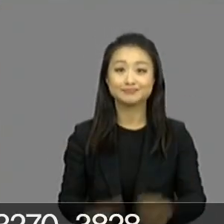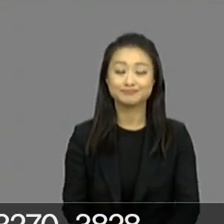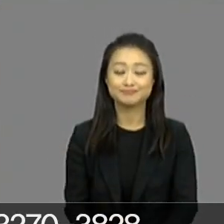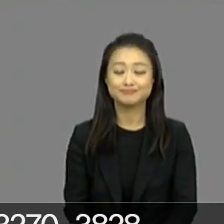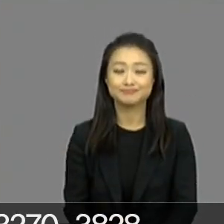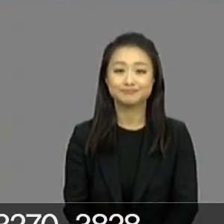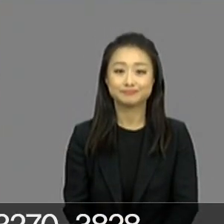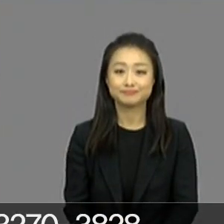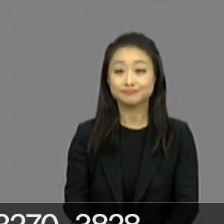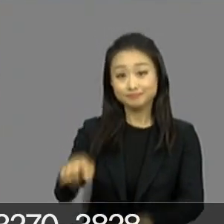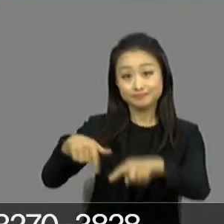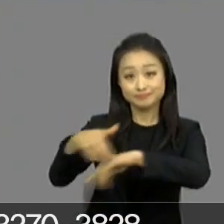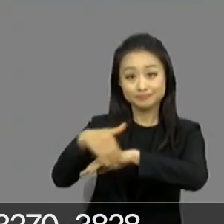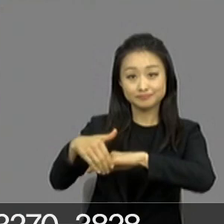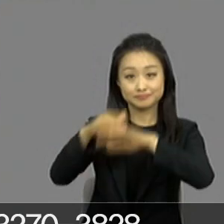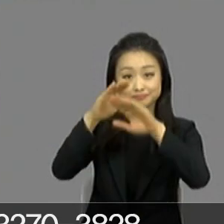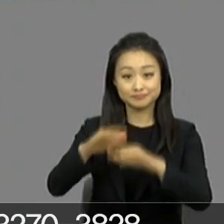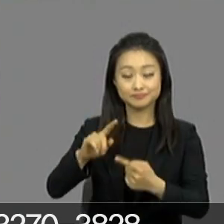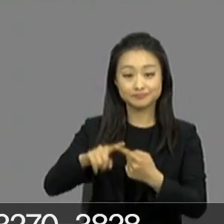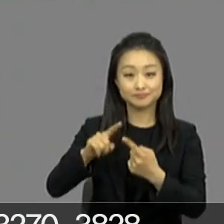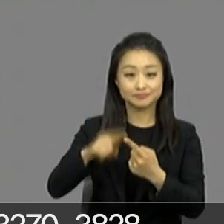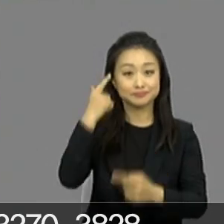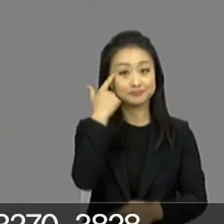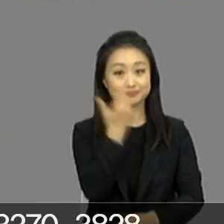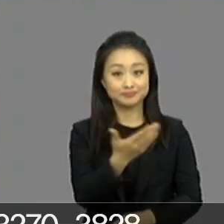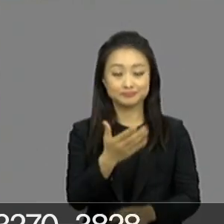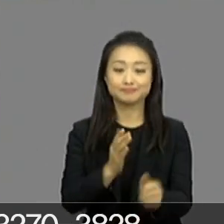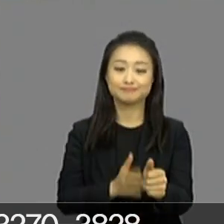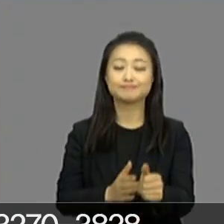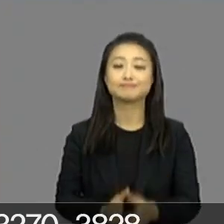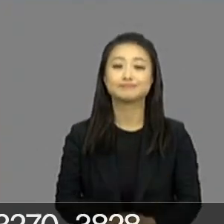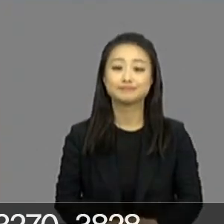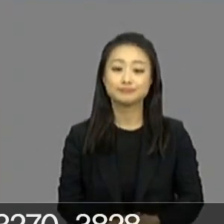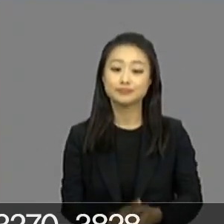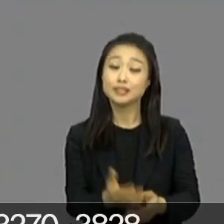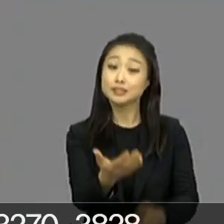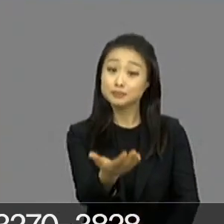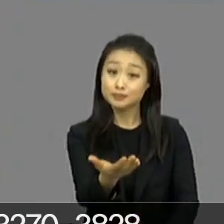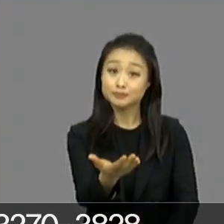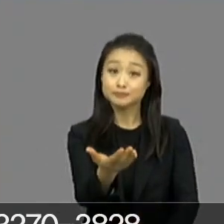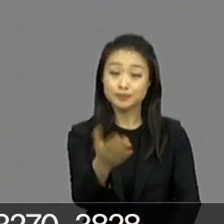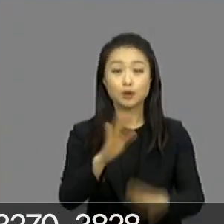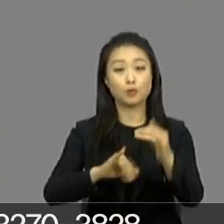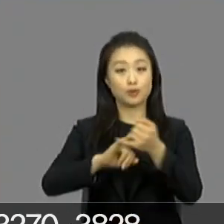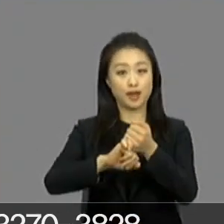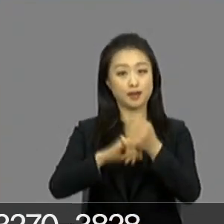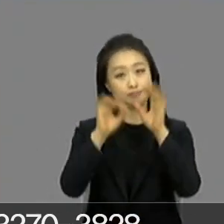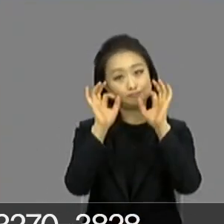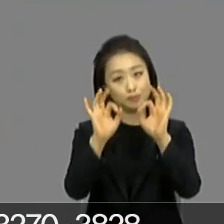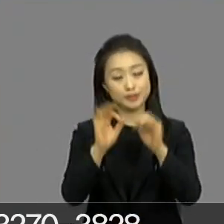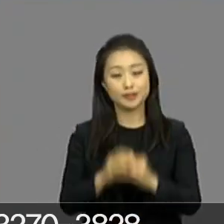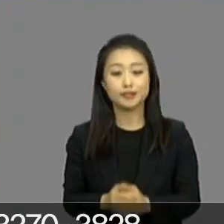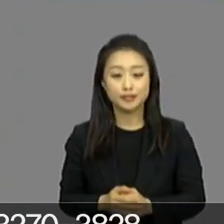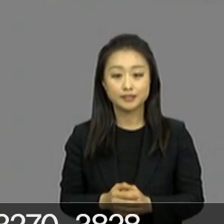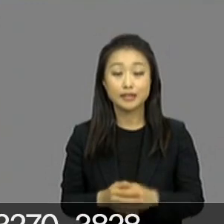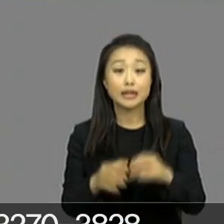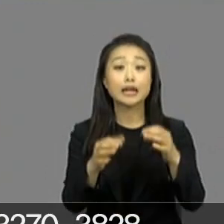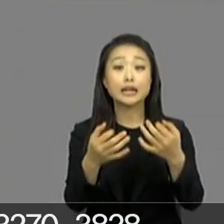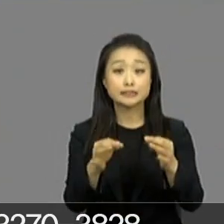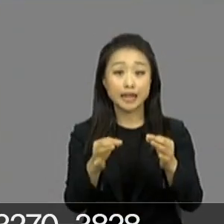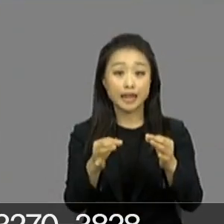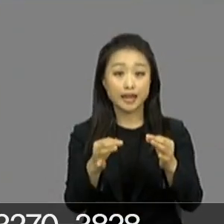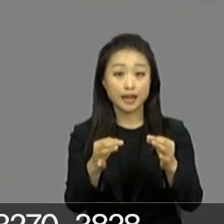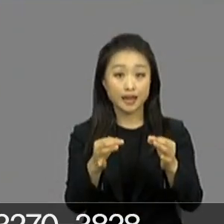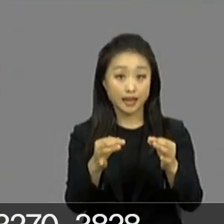시간입니다 4 구입해야 되겠습니다 그 김진 외국어 님의 그 공약에 보면 시중 은행의 하고 같이